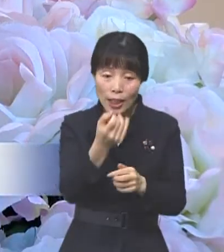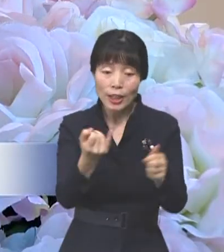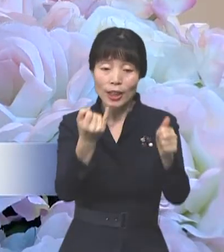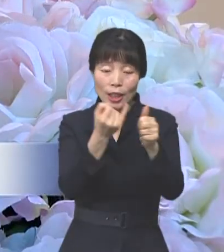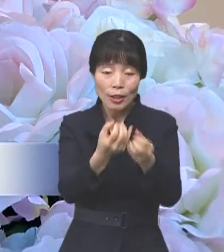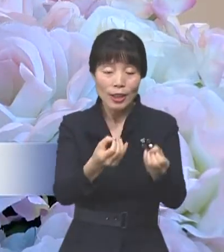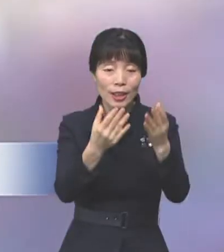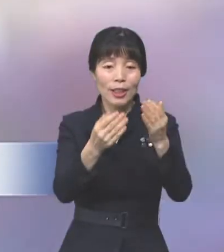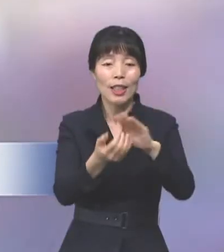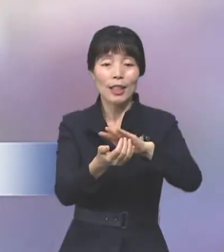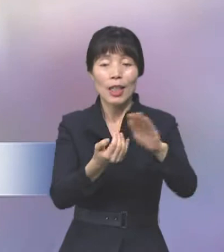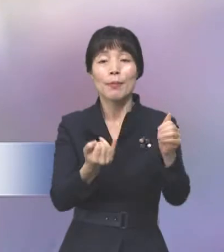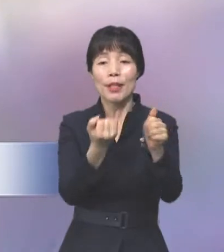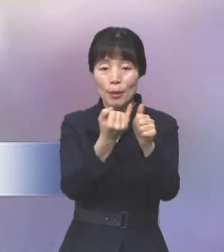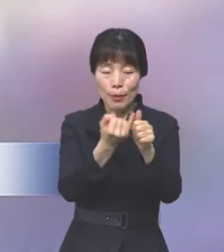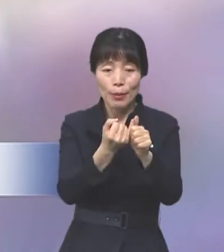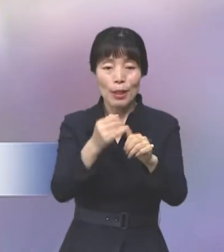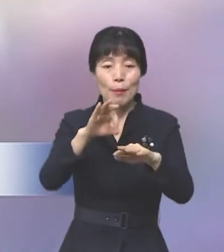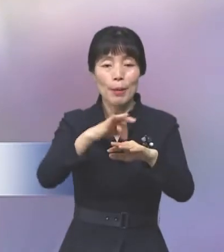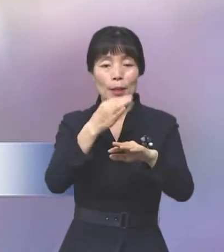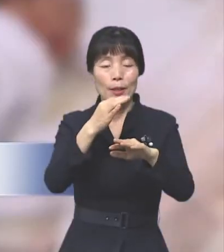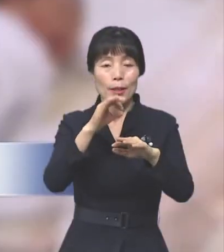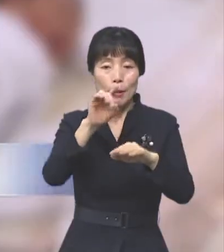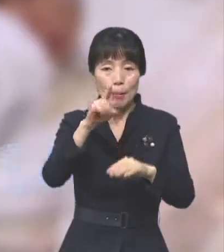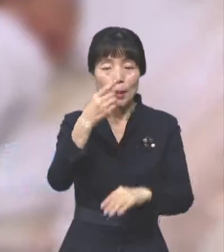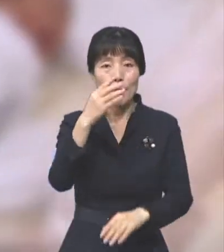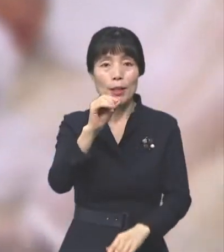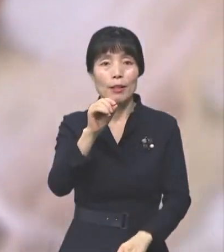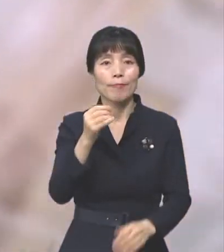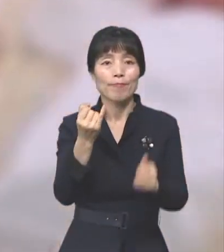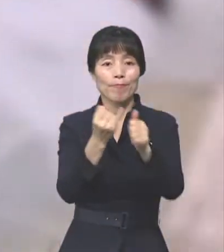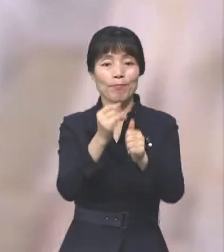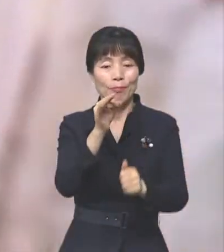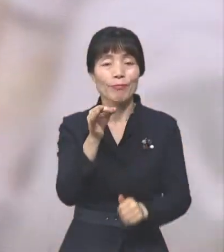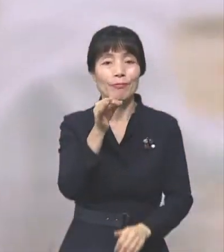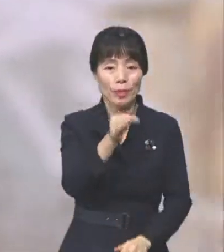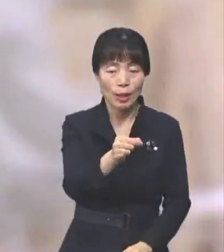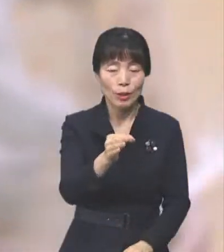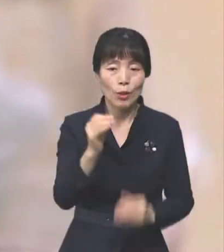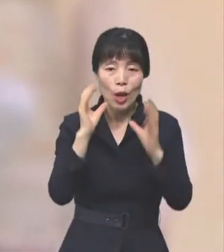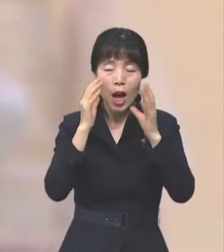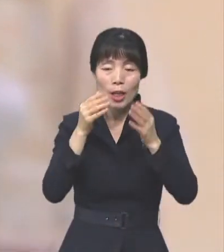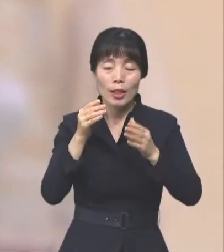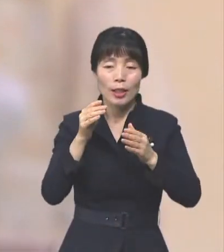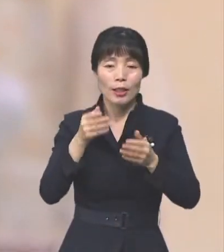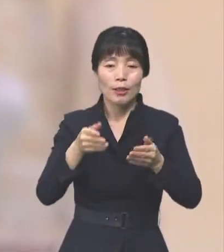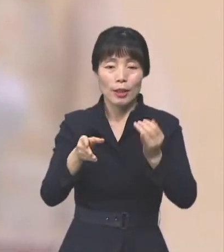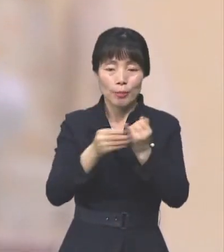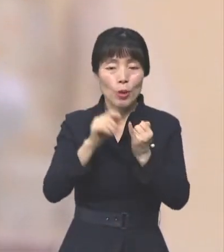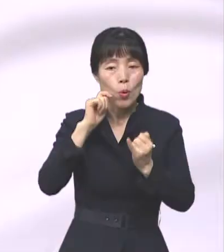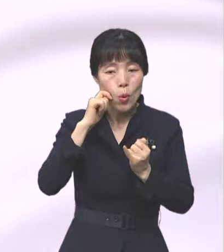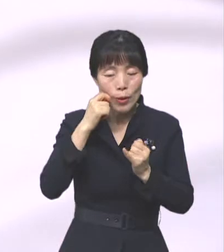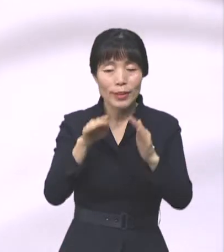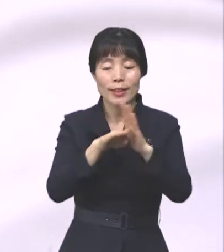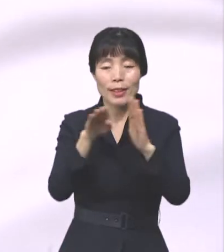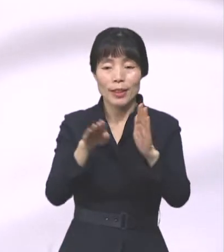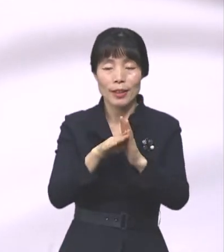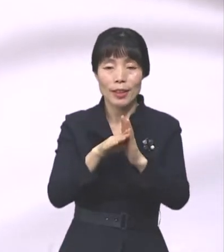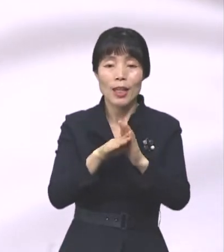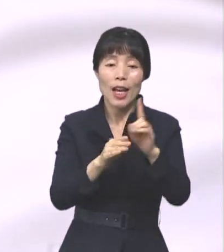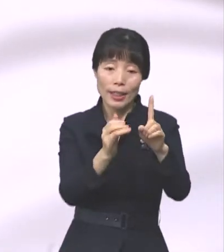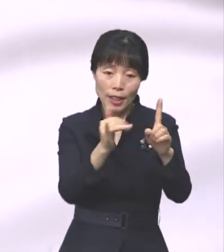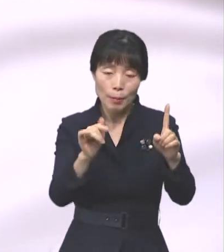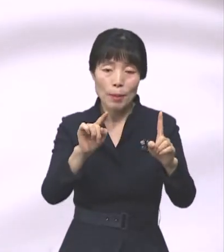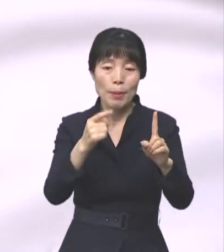예비 커플에게 100만 원의 결혼 비용을 지원합니다. 또 난임으로 임신에 어려움을 겪는 가정에 한 명당 120만 원 범위